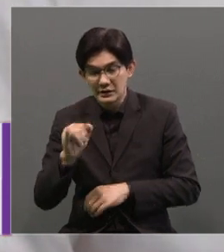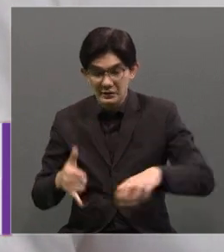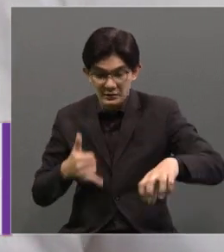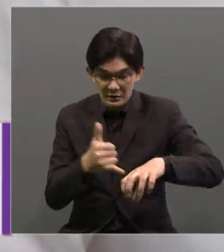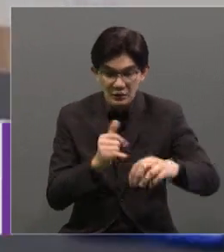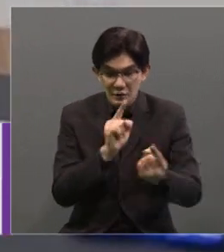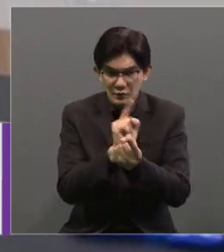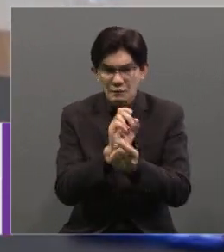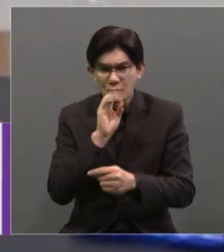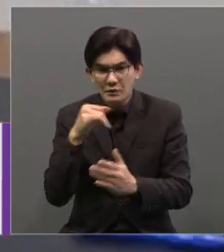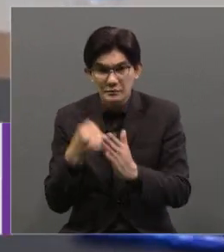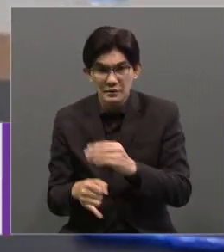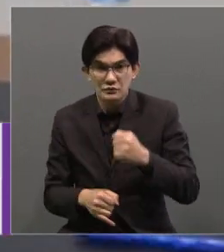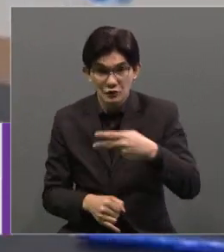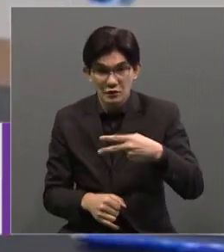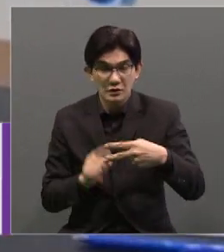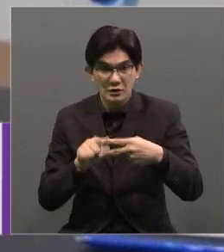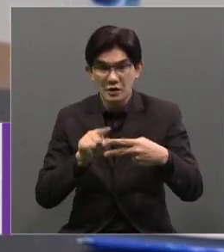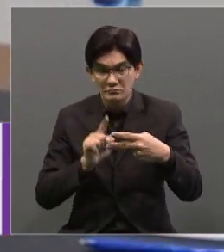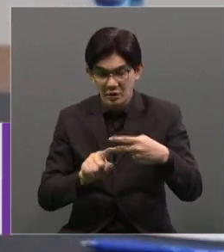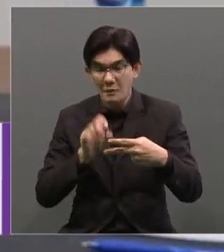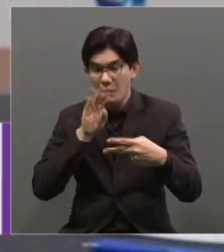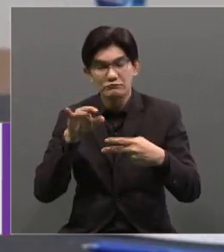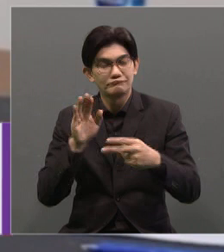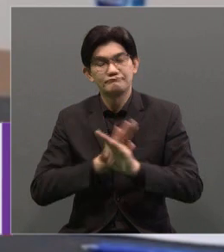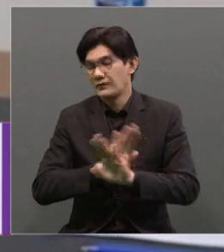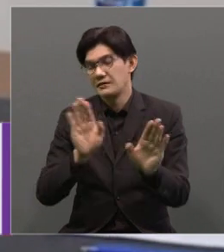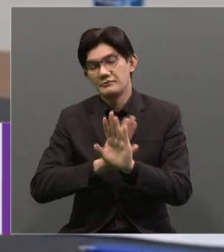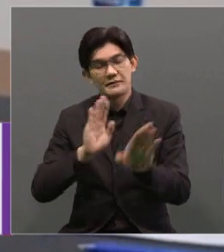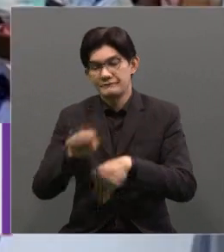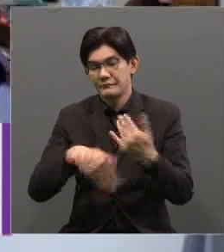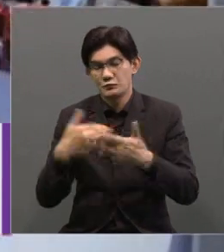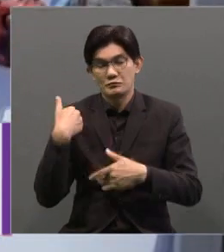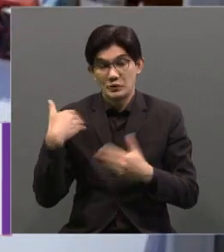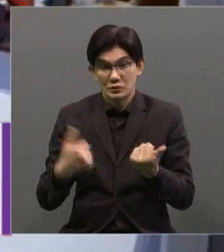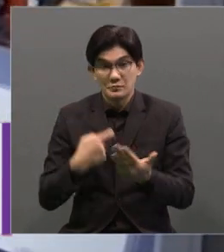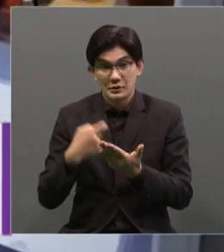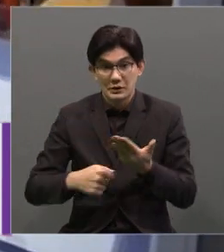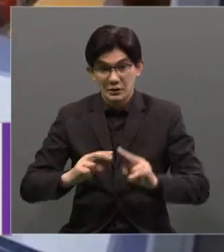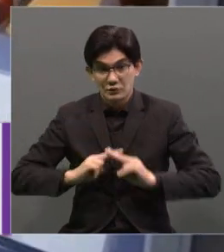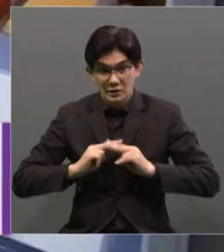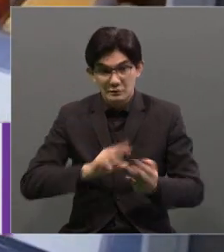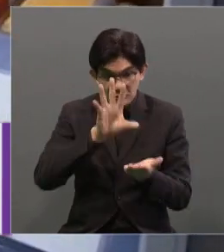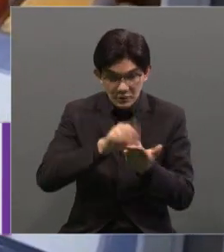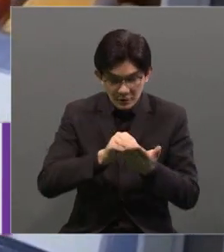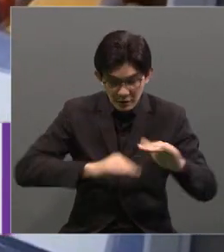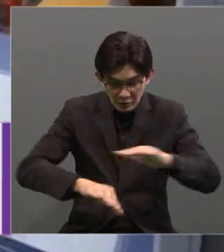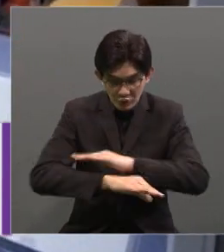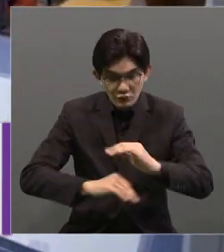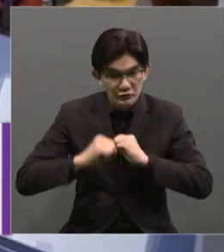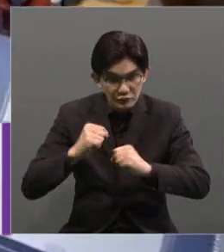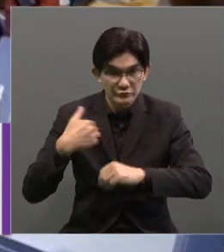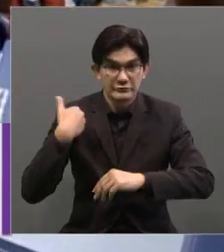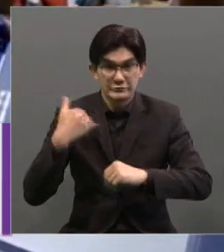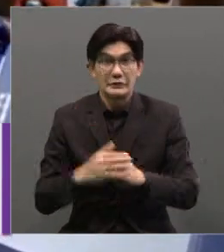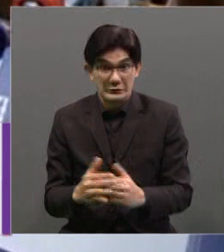ทราบ 2ข้อกล่าวหานะคะเบื้องต้นก็ปฏิเสธทุกข้อกล่าวหาและอยู่ระหว่างขอประกันตัวเพื่อไปรวบรวมหลักฐานมาสู้คดีค่ะ